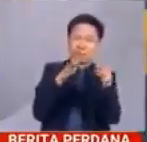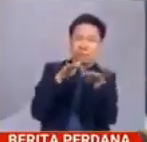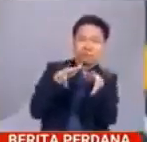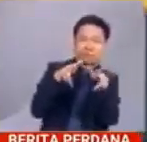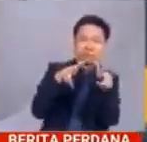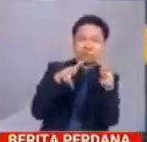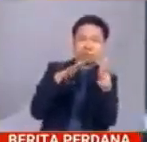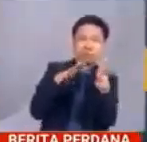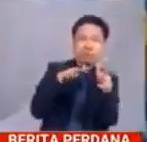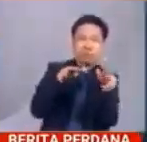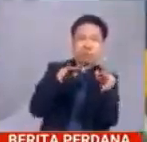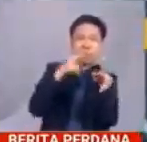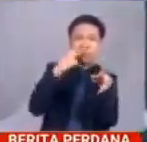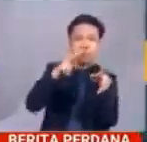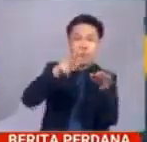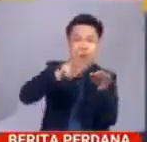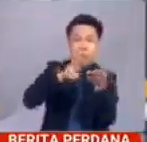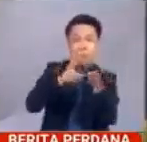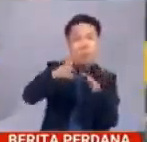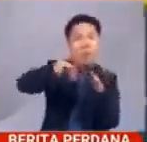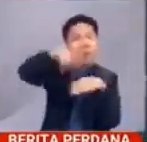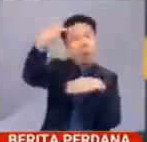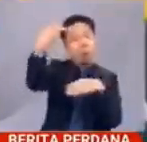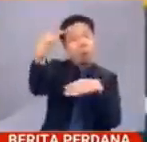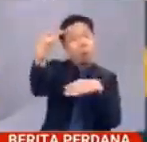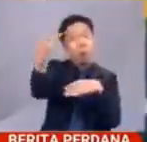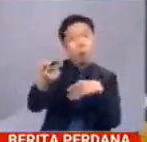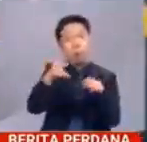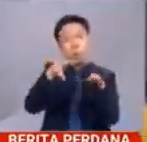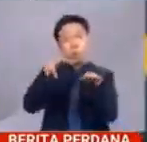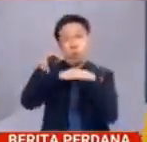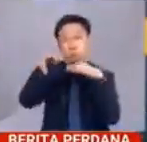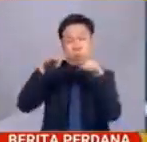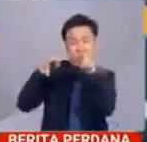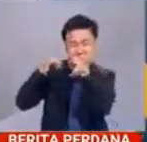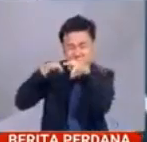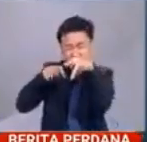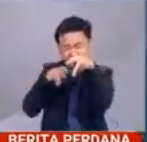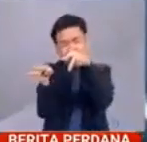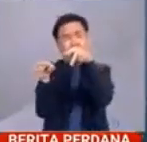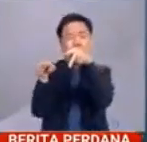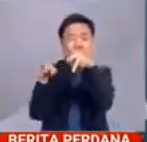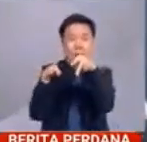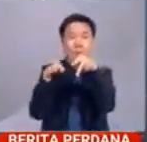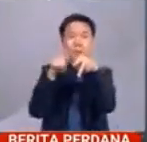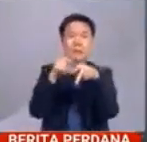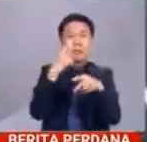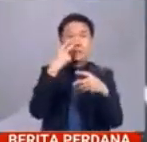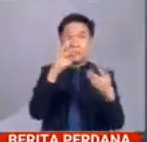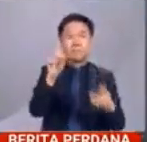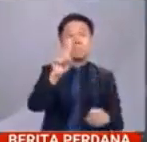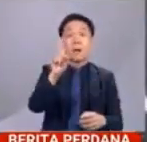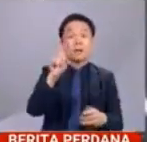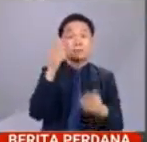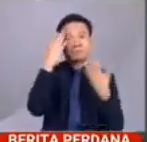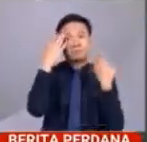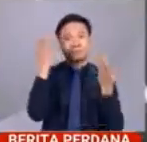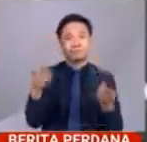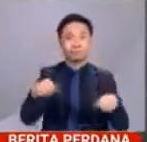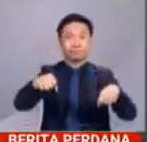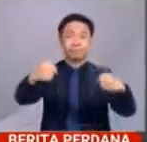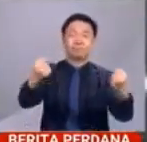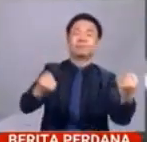motosikal melambung ke atas jalan dan nyaris dilanggar kenderaan lain. Lokasi kejadian tidak diketahui, namun pemandu